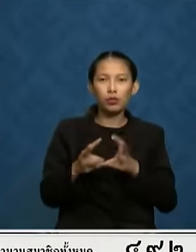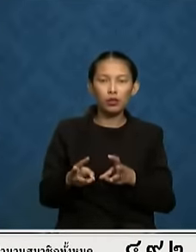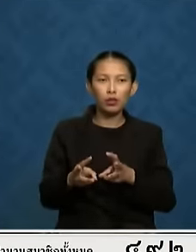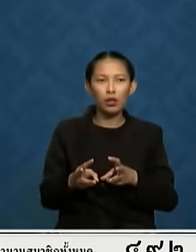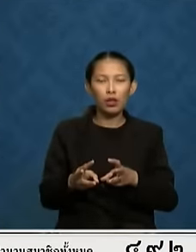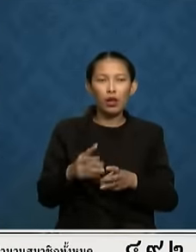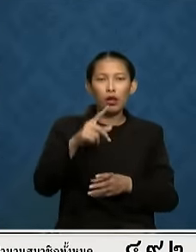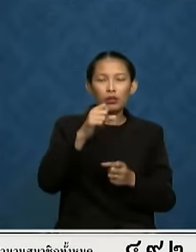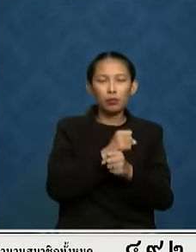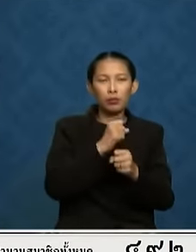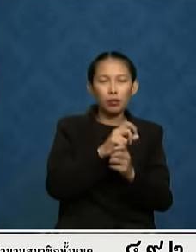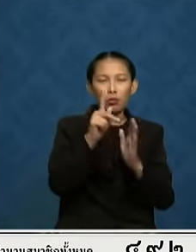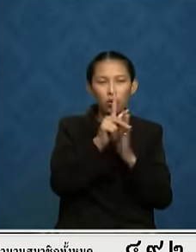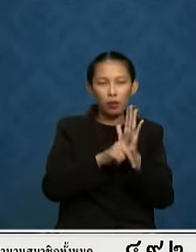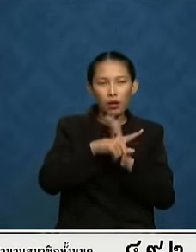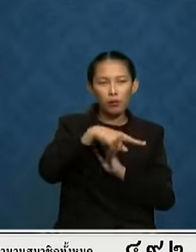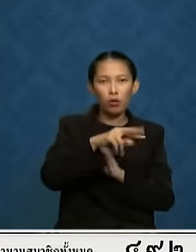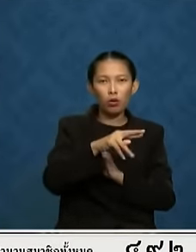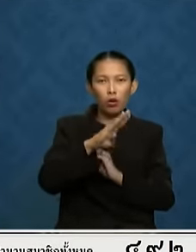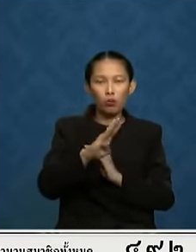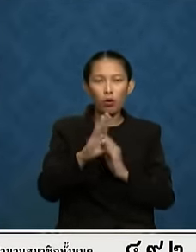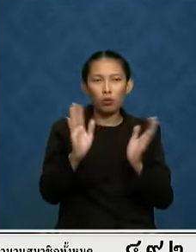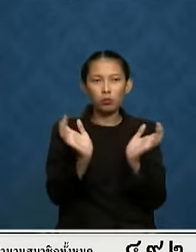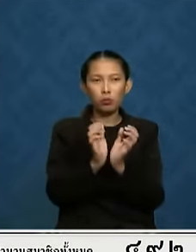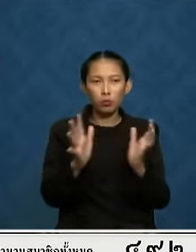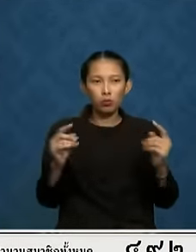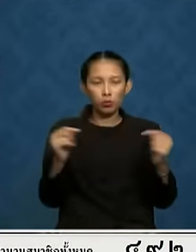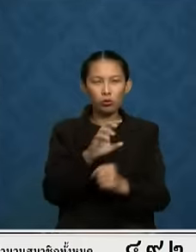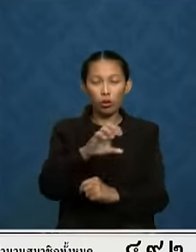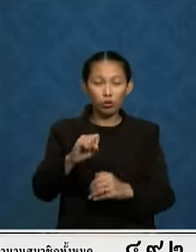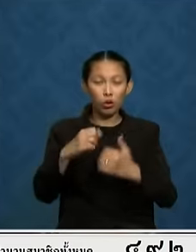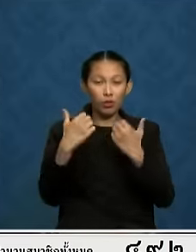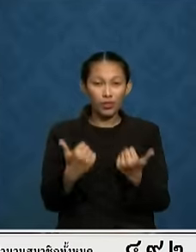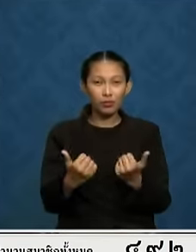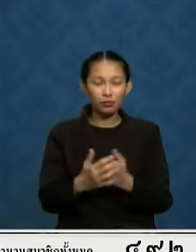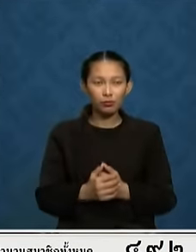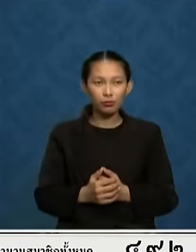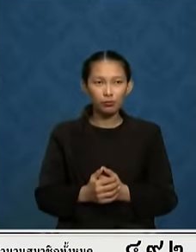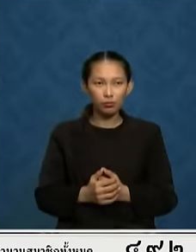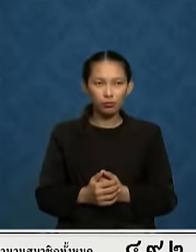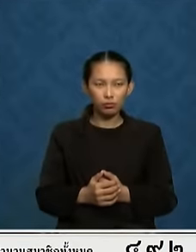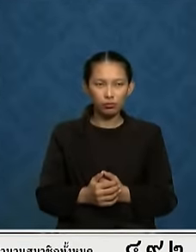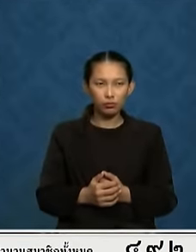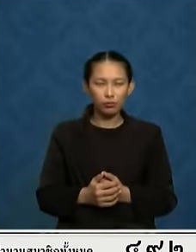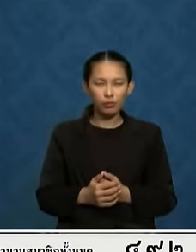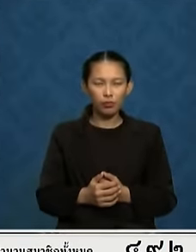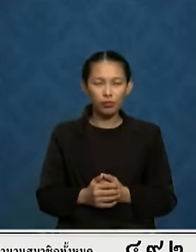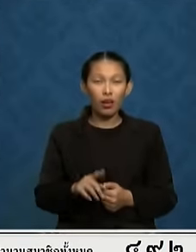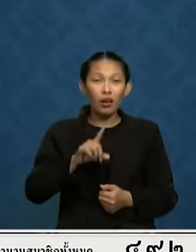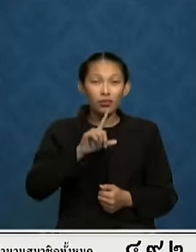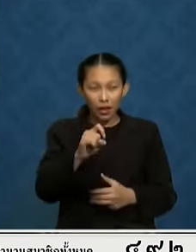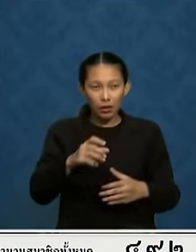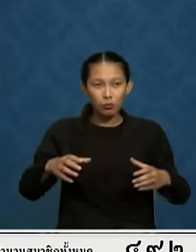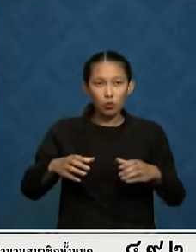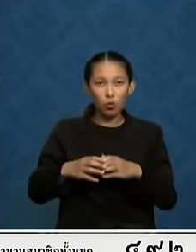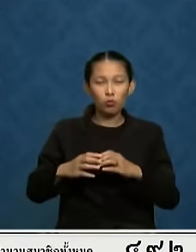ราชบัญญัตินิรโทษกรรมของสภาผู้แทนราษฎรฉบับนี้ถามว่าพรรคภูมิใจ